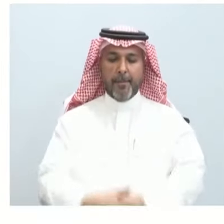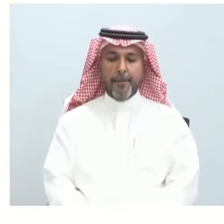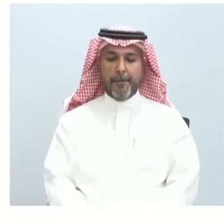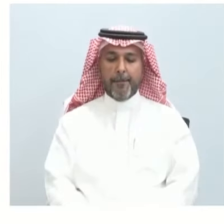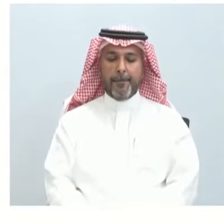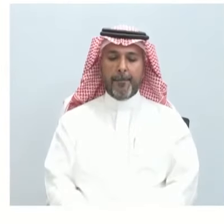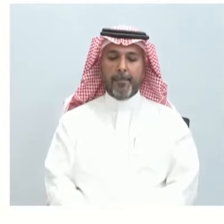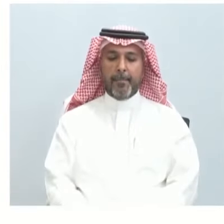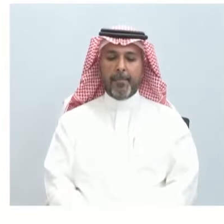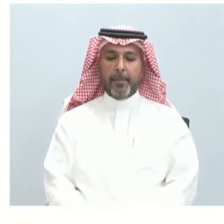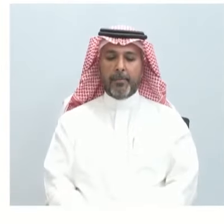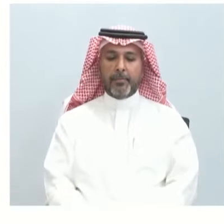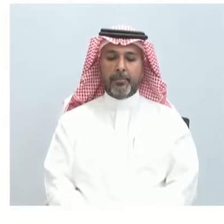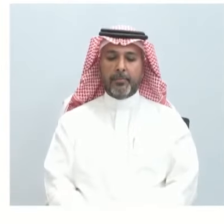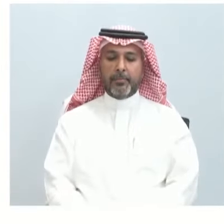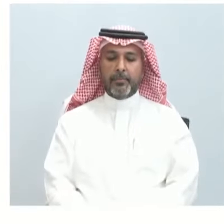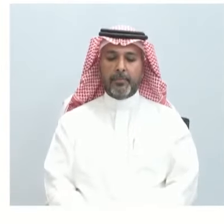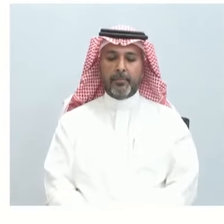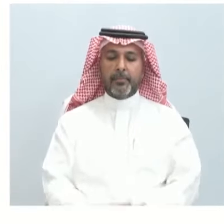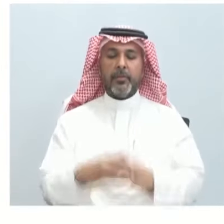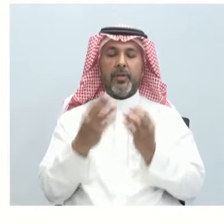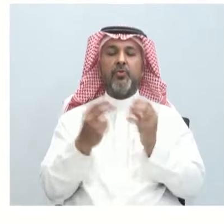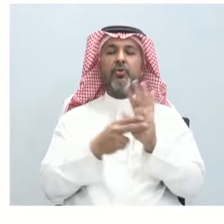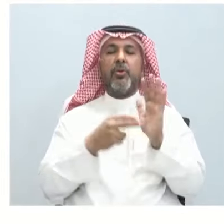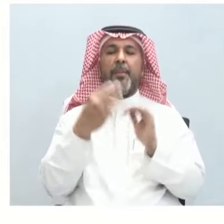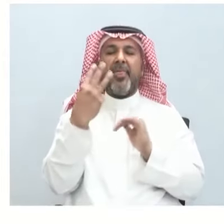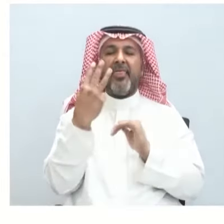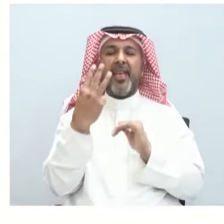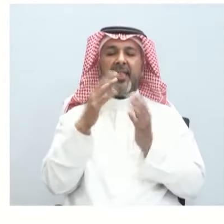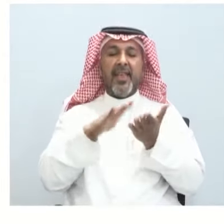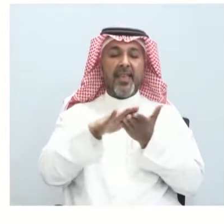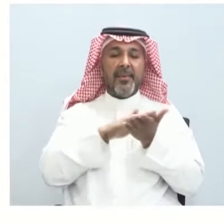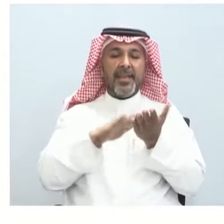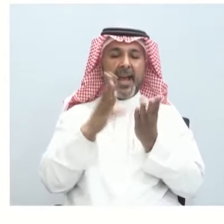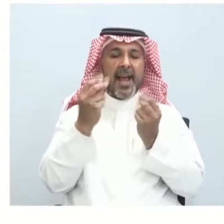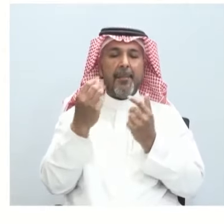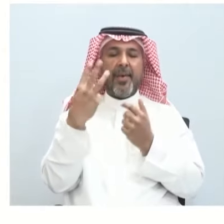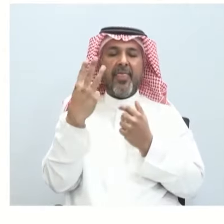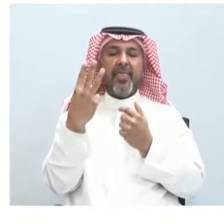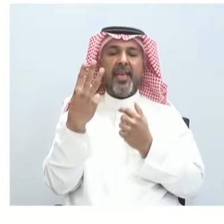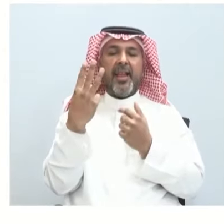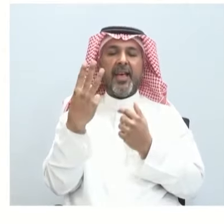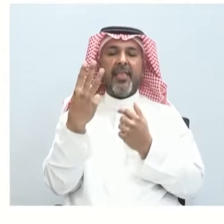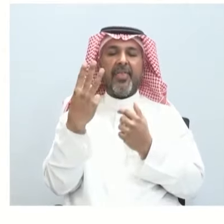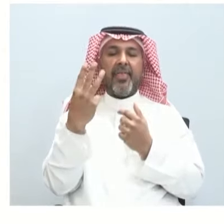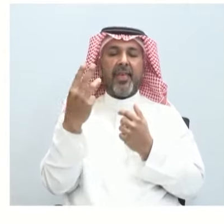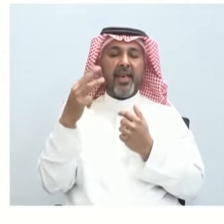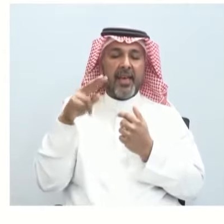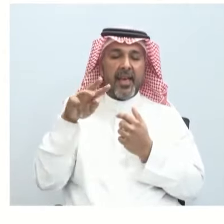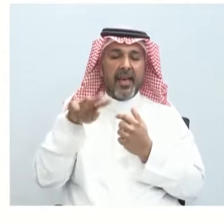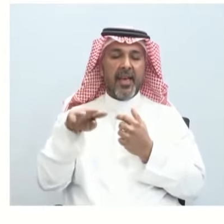الضرب فنحصل على ان المساحه تساوي ثلاث الاف واربعه عشر لكن لا ننسى